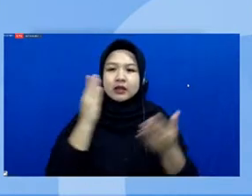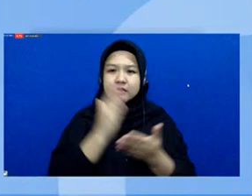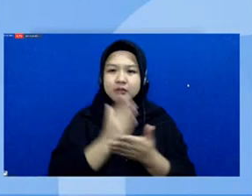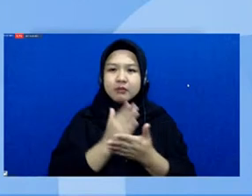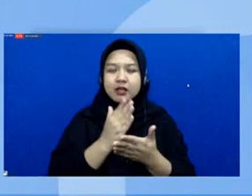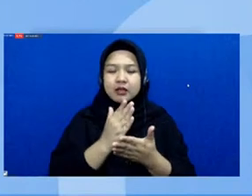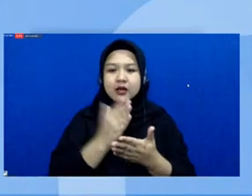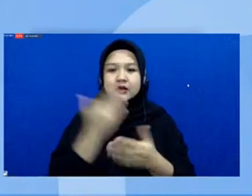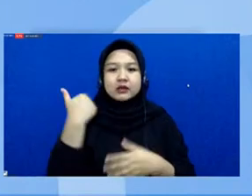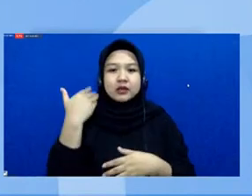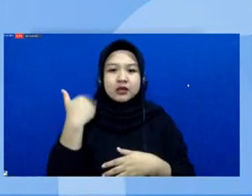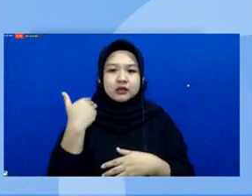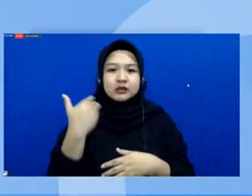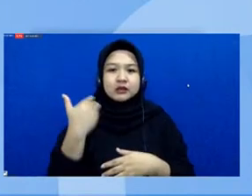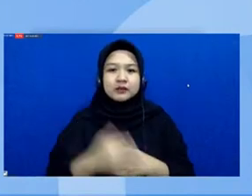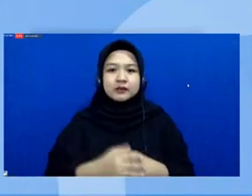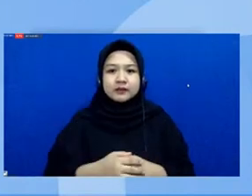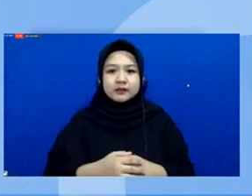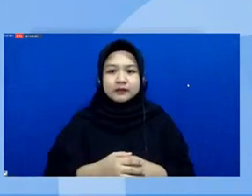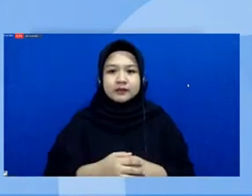tingkat